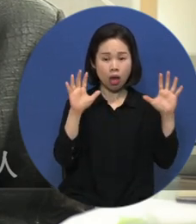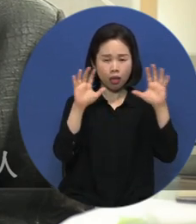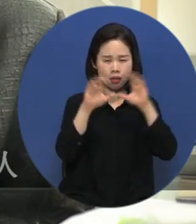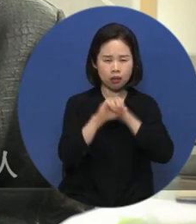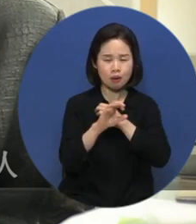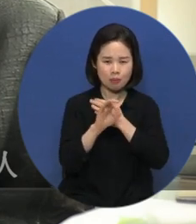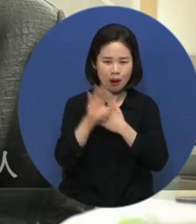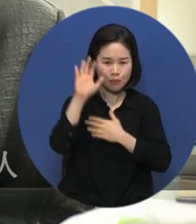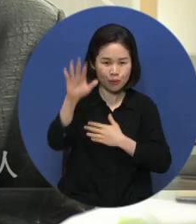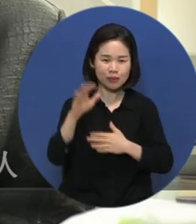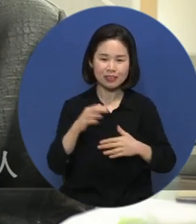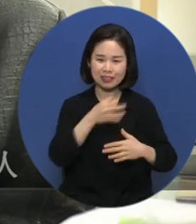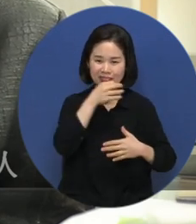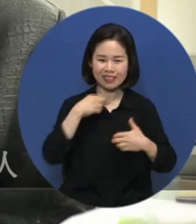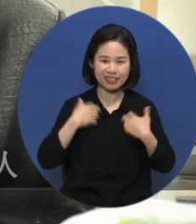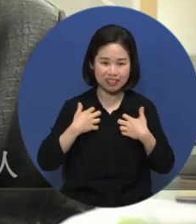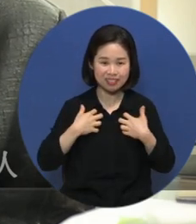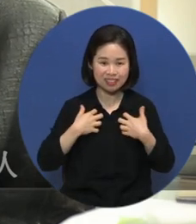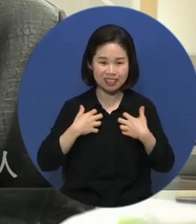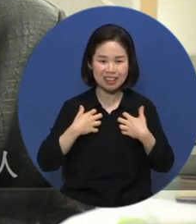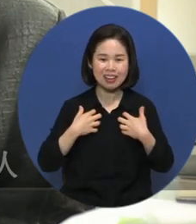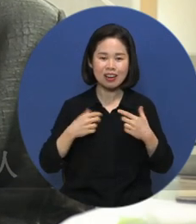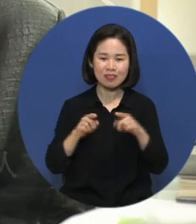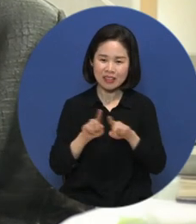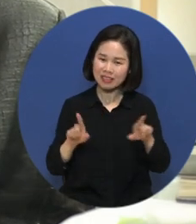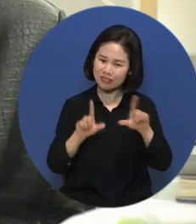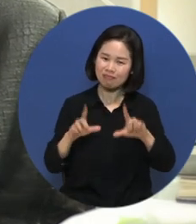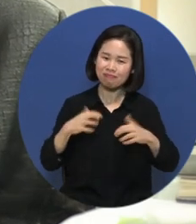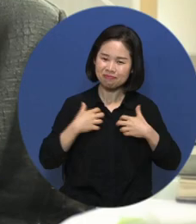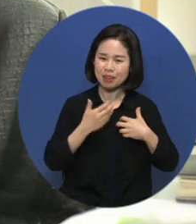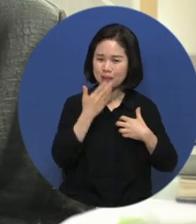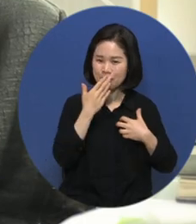그런 시간들이 많아질 거라고 기대합니다.